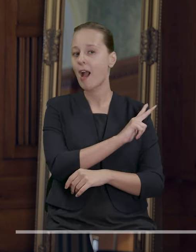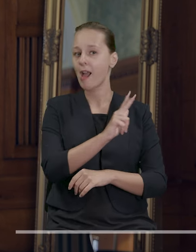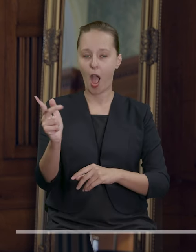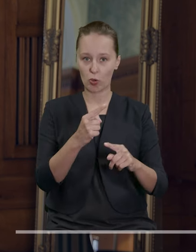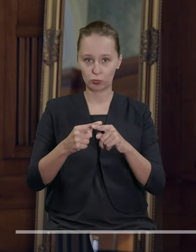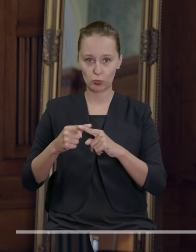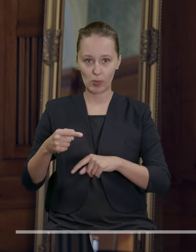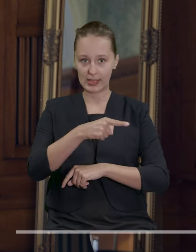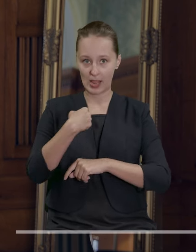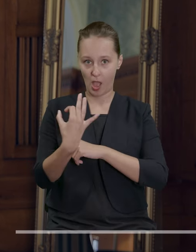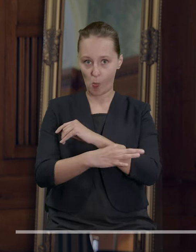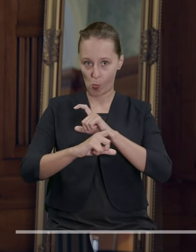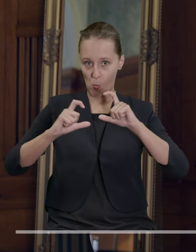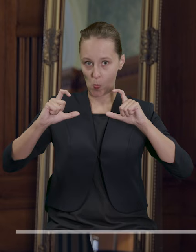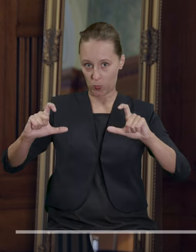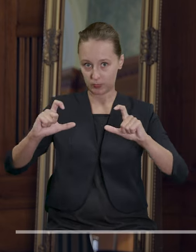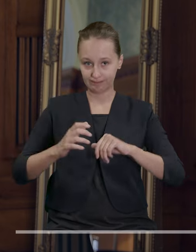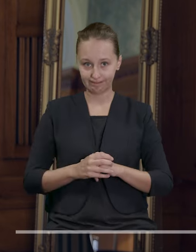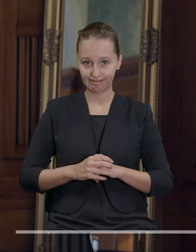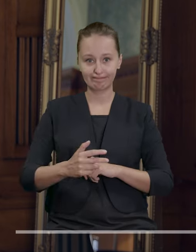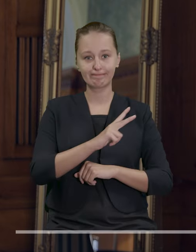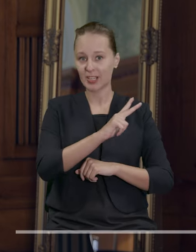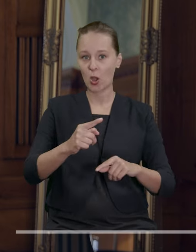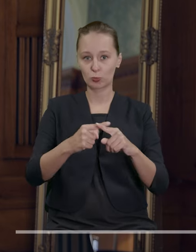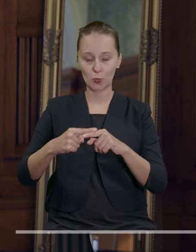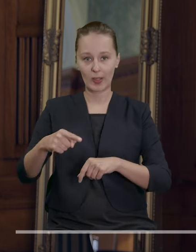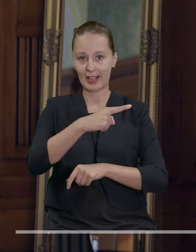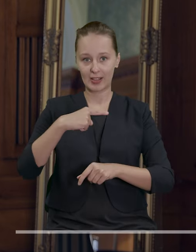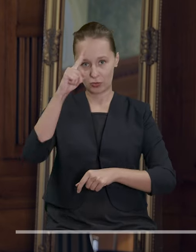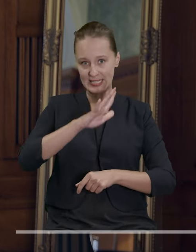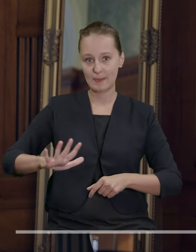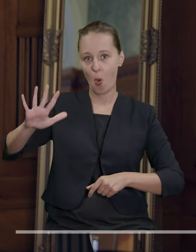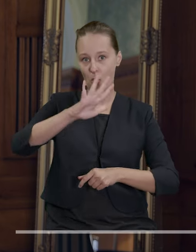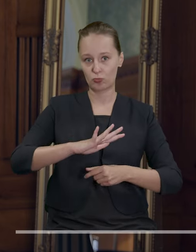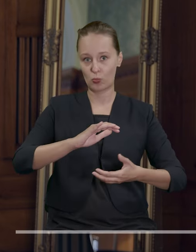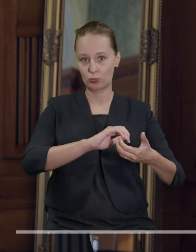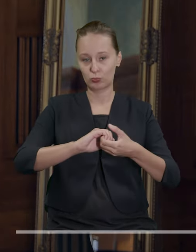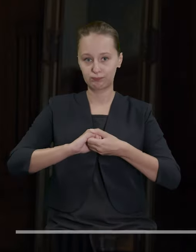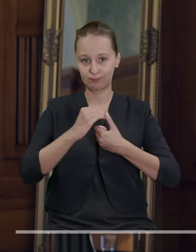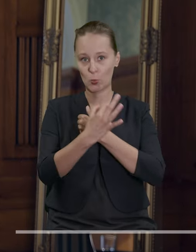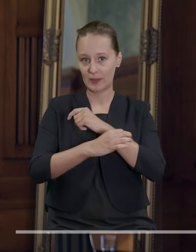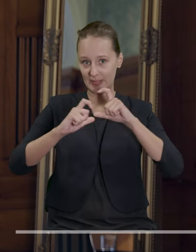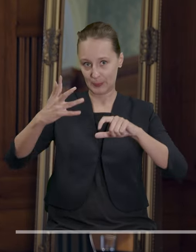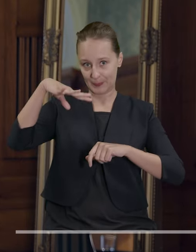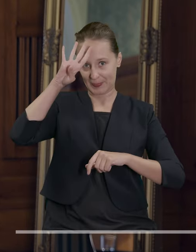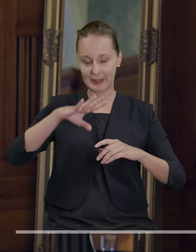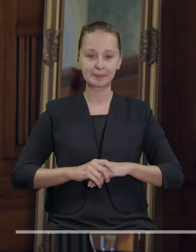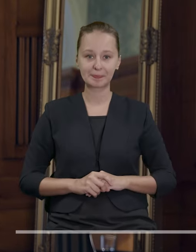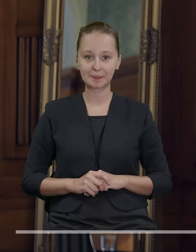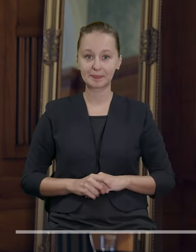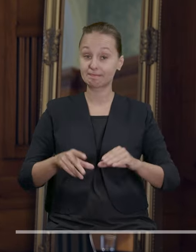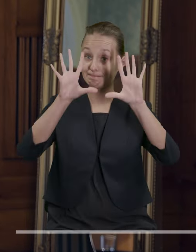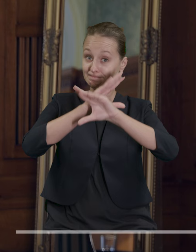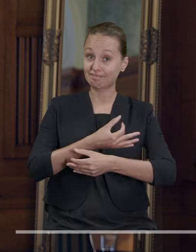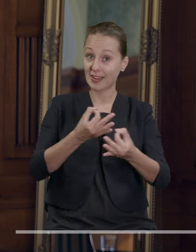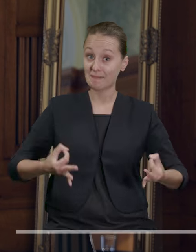członka naszej akademii, każdego członka naszej społeczności akademickiej. Szanowni Państwo, teraz